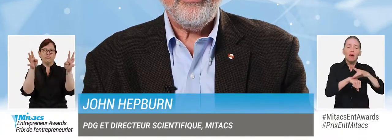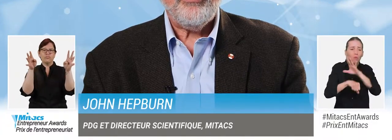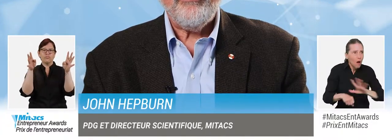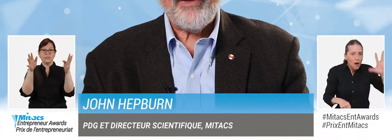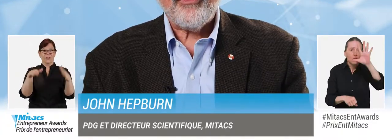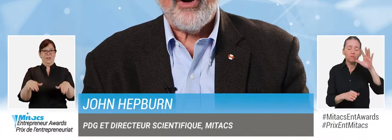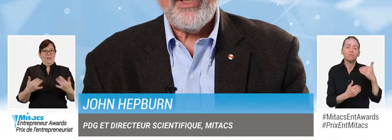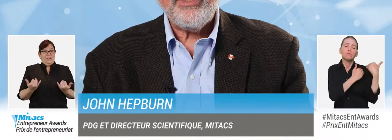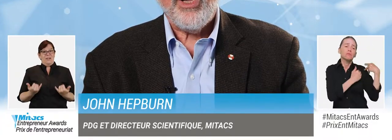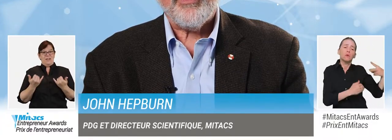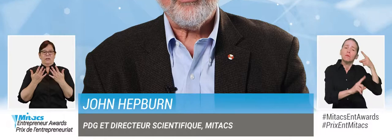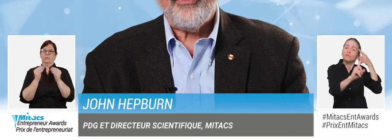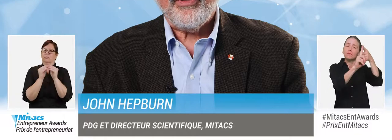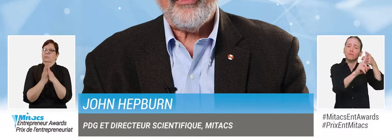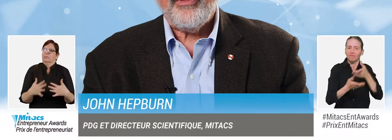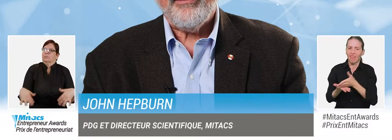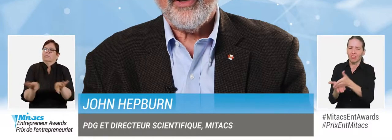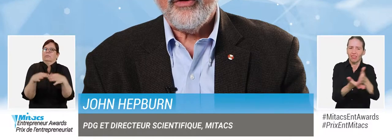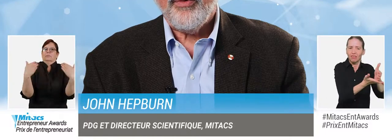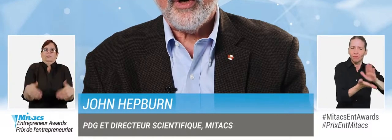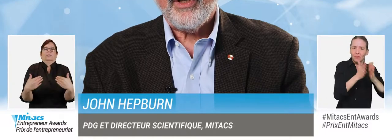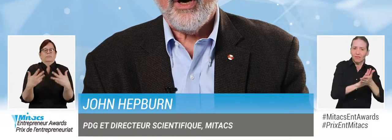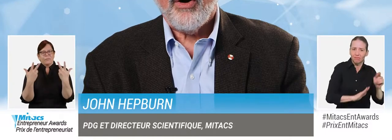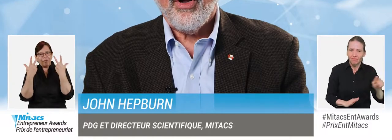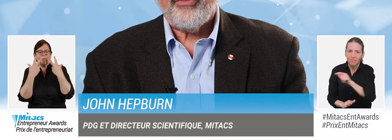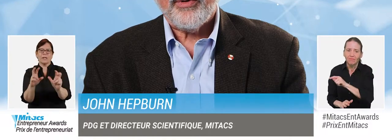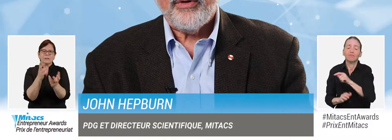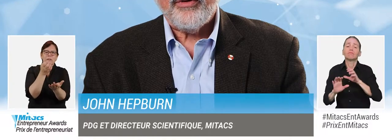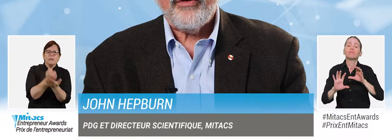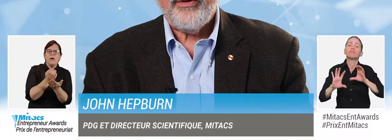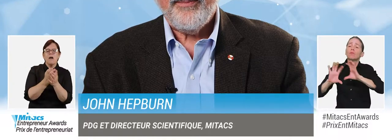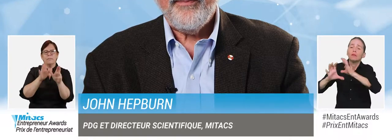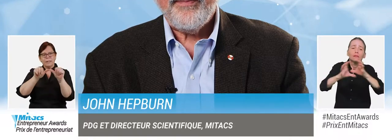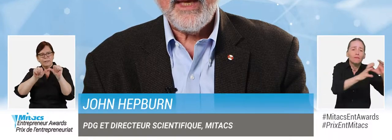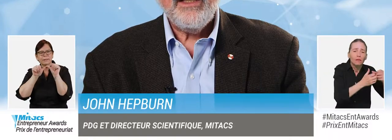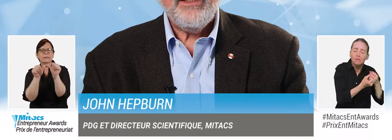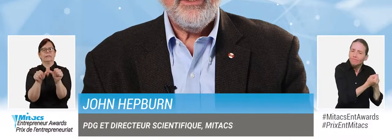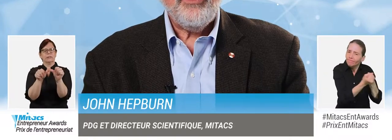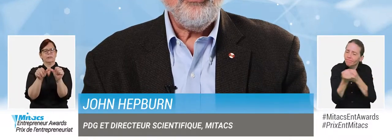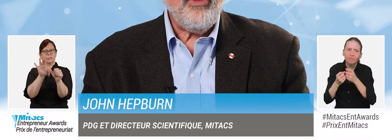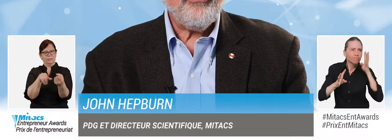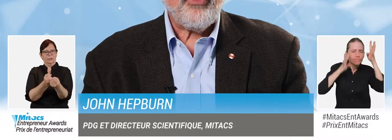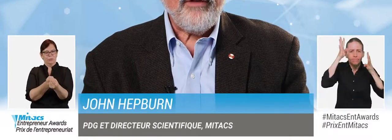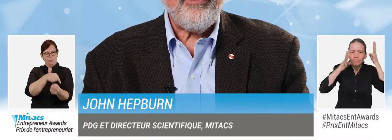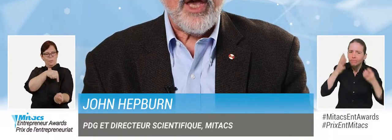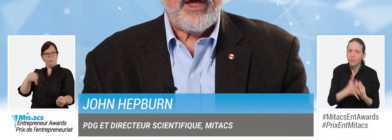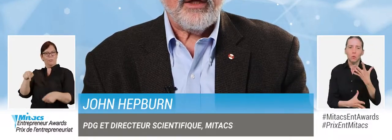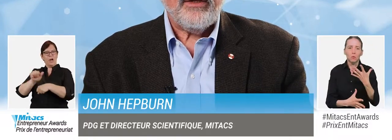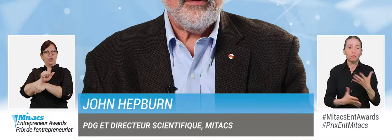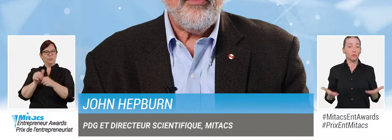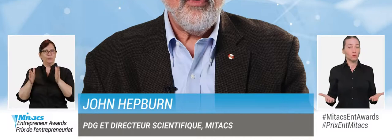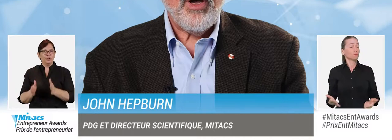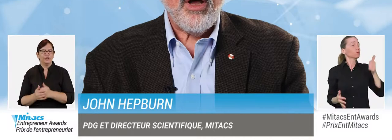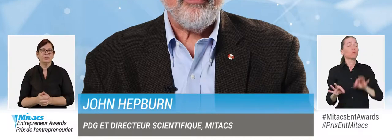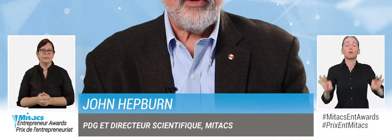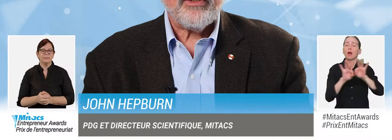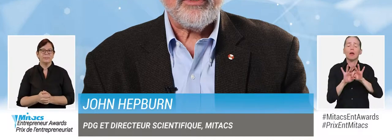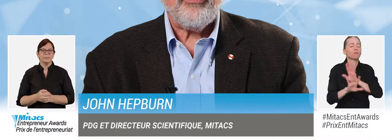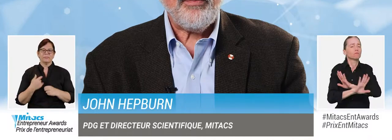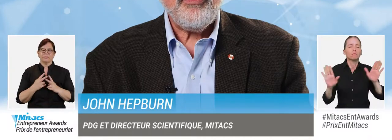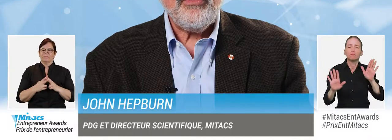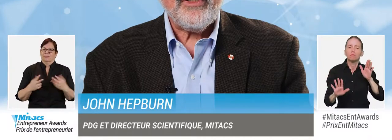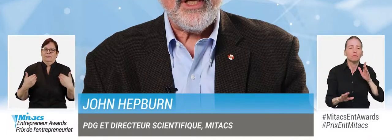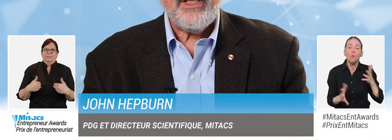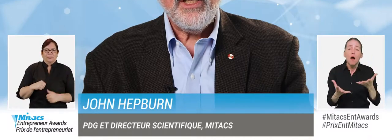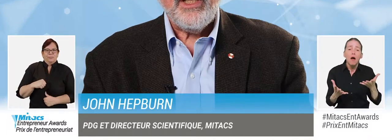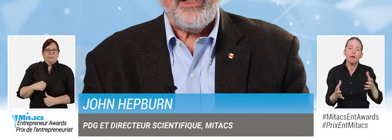ever to invest in our economic resiliency by supporting our entrepreneurs. Nous sommes très fiers de pouvoir offrir